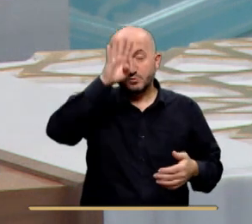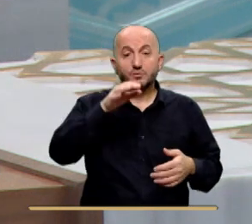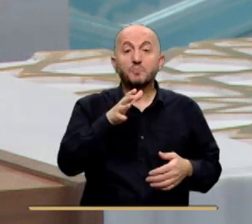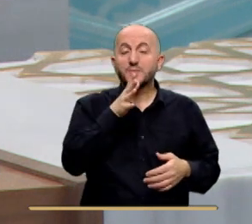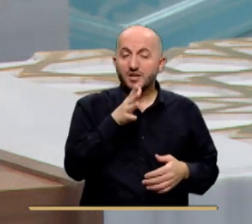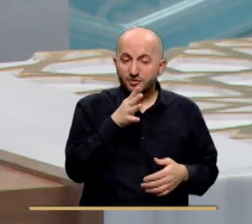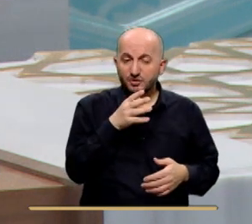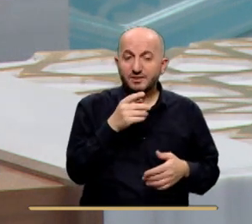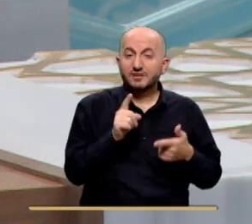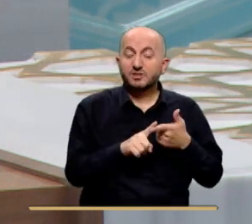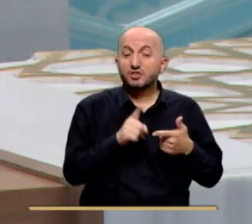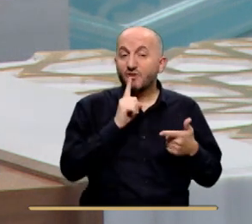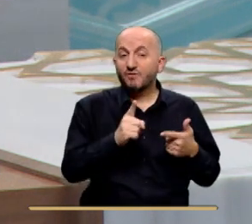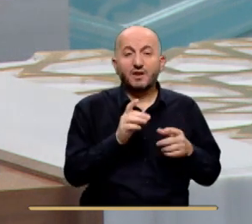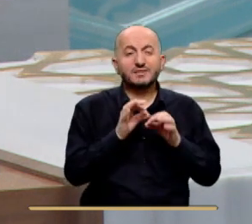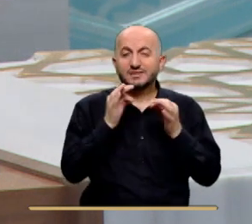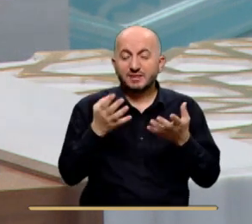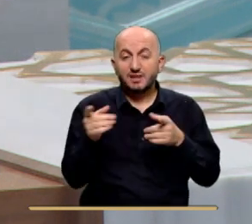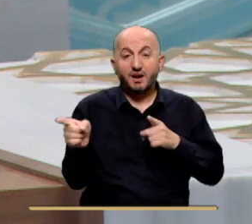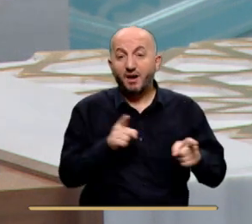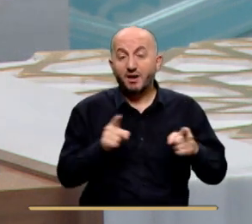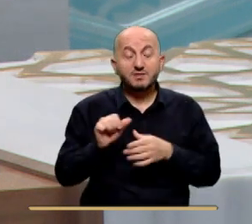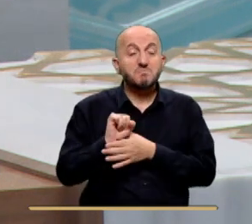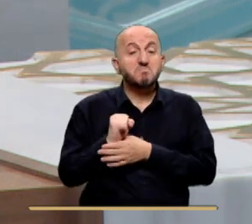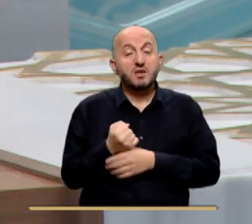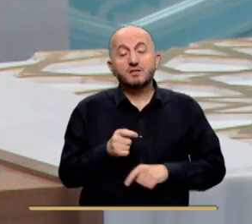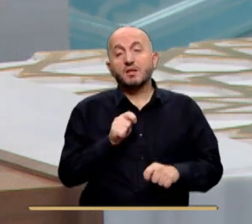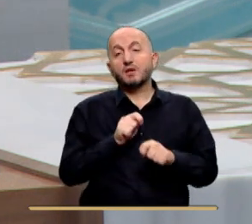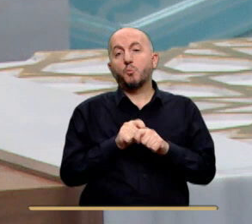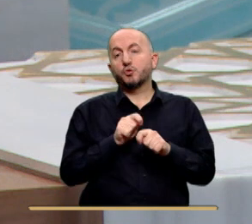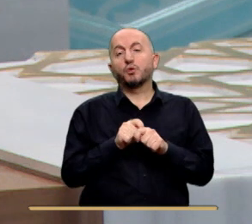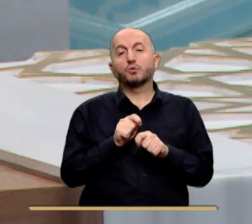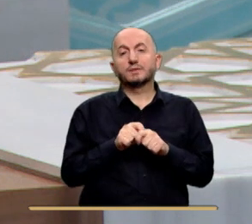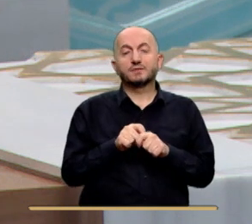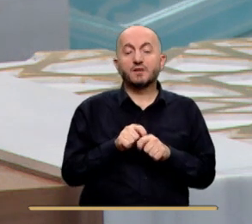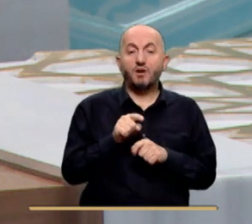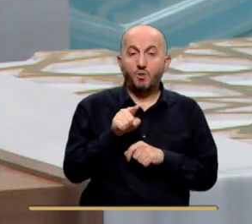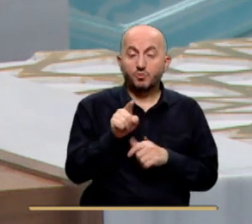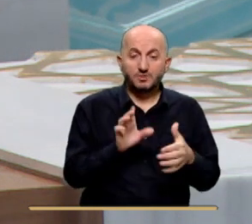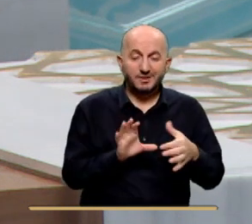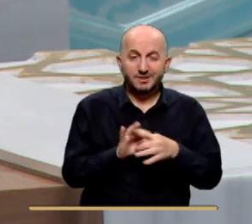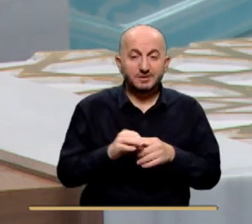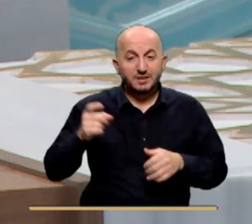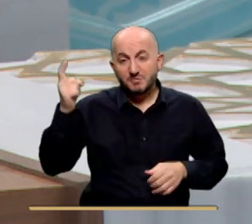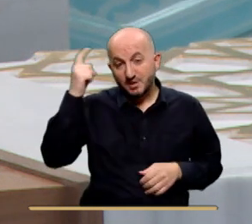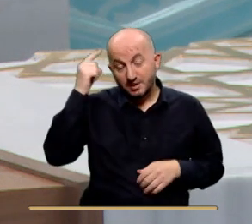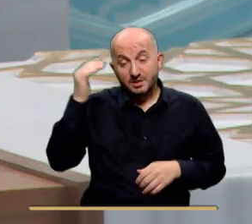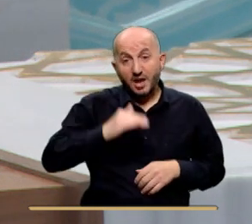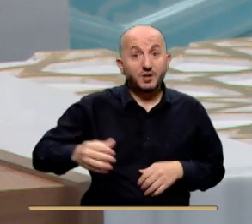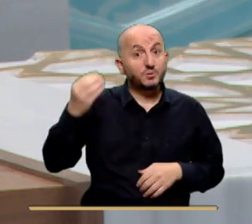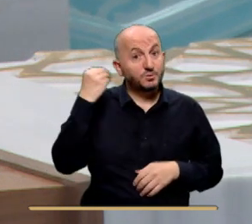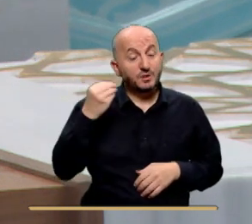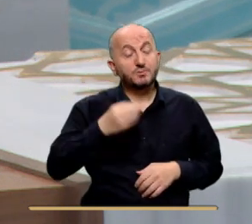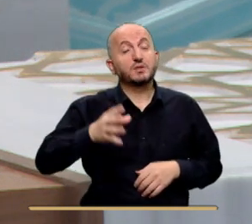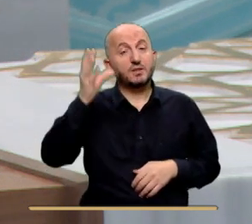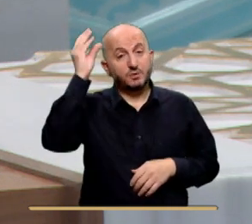Ama ikinci farz nedir? Hangi mesleği icra ediyor ise onunla ilgili bilgiyi en güzel şekilde